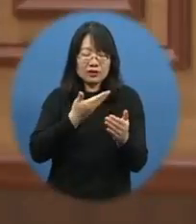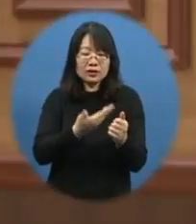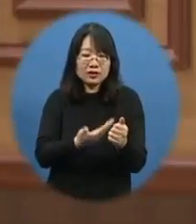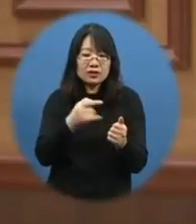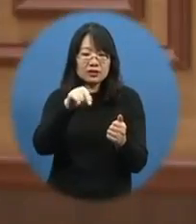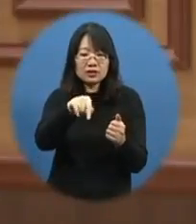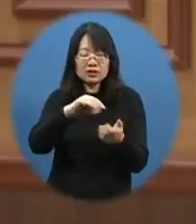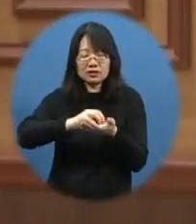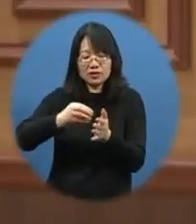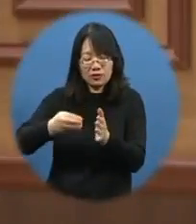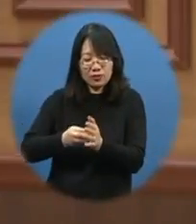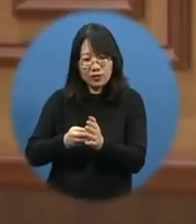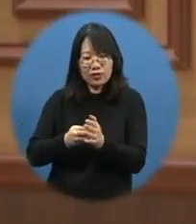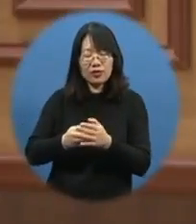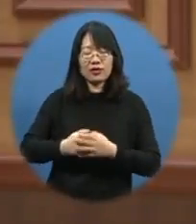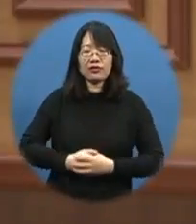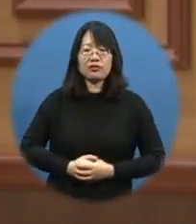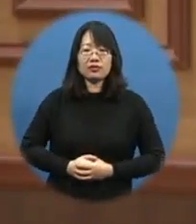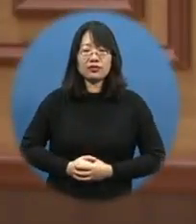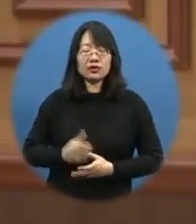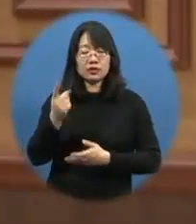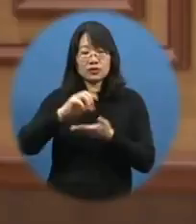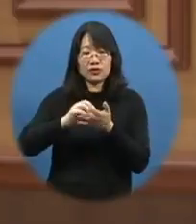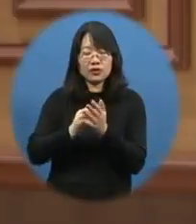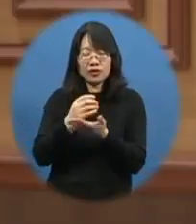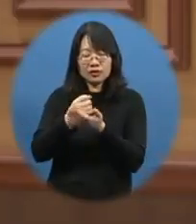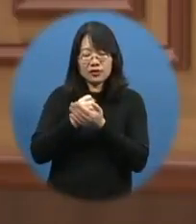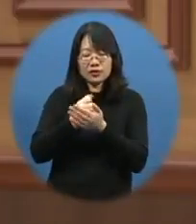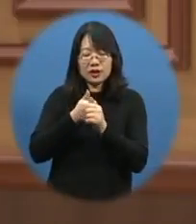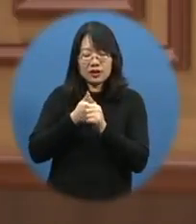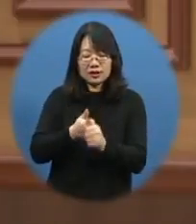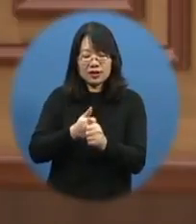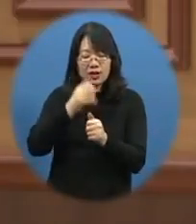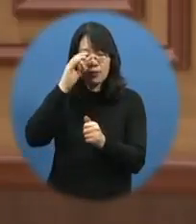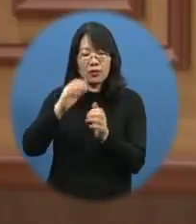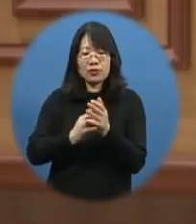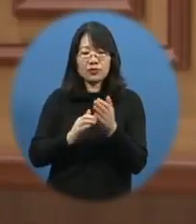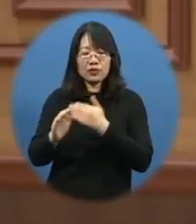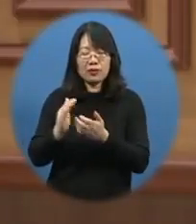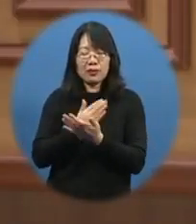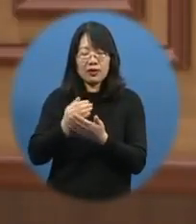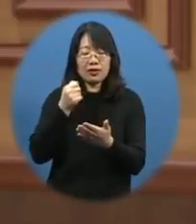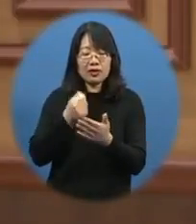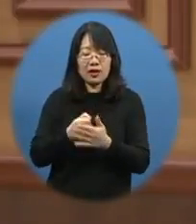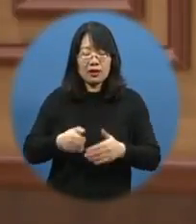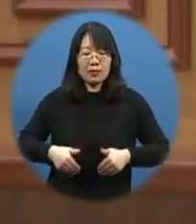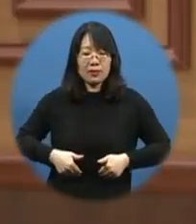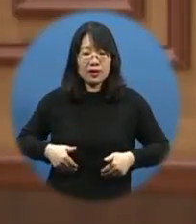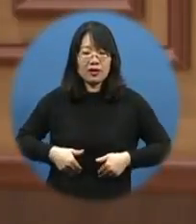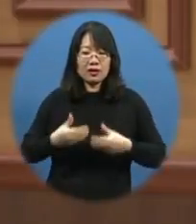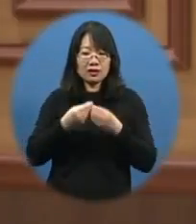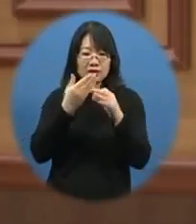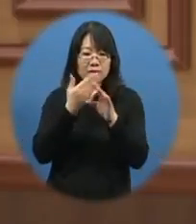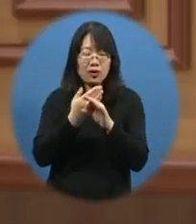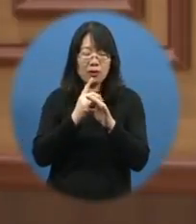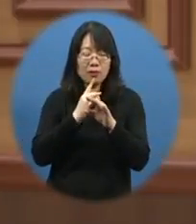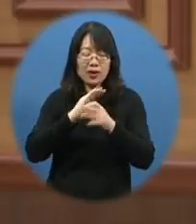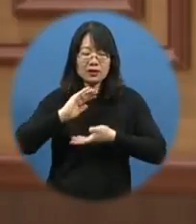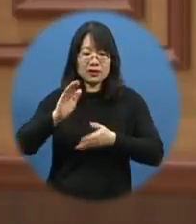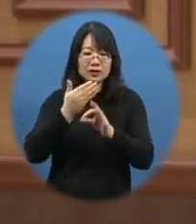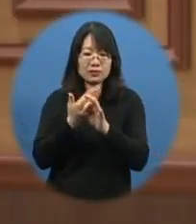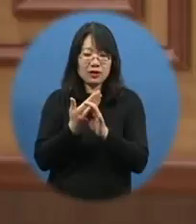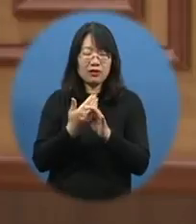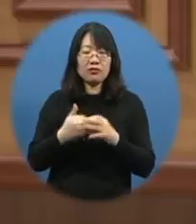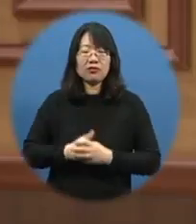네가 그걸 한 만큼 어느 정도 습득을 했느냐를 보고 판단을 해줘야 되는데 예를 들어서